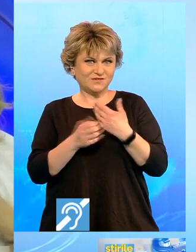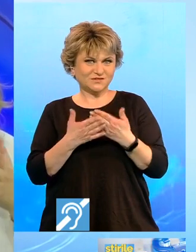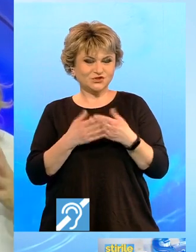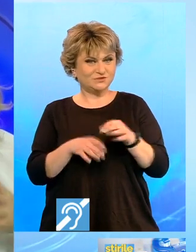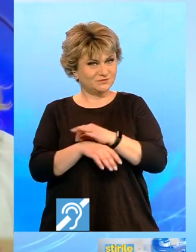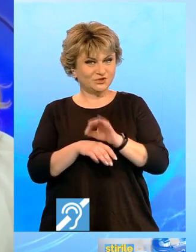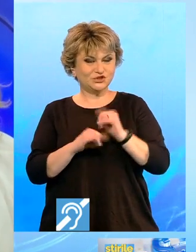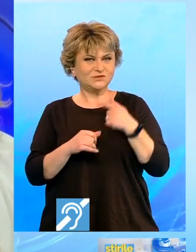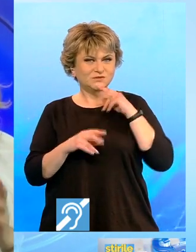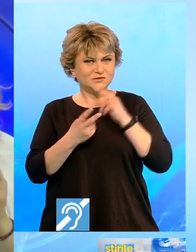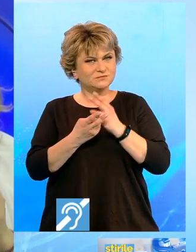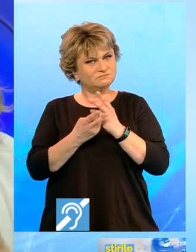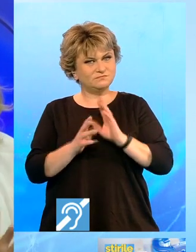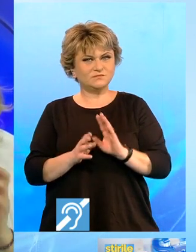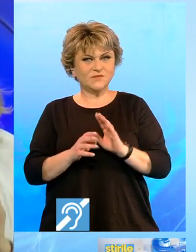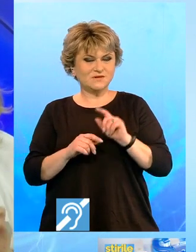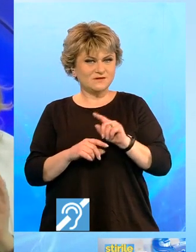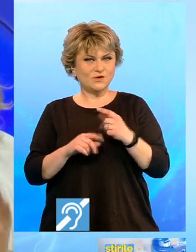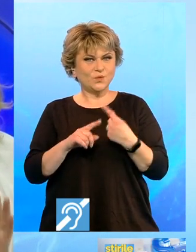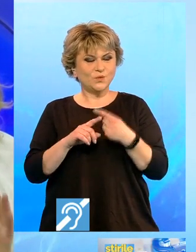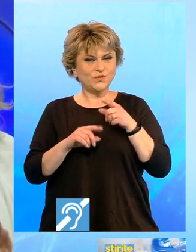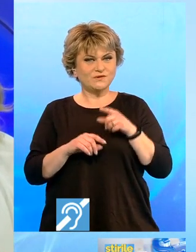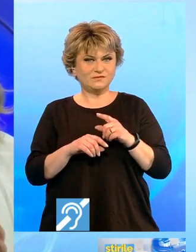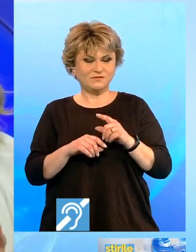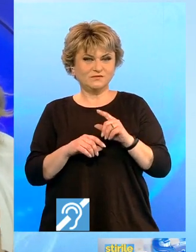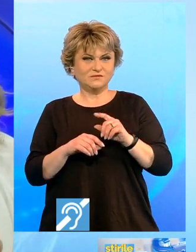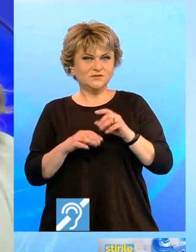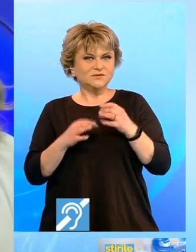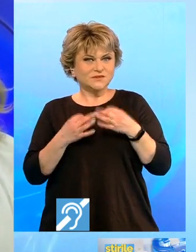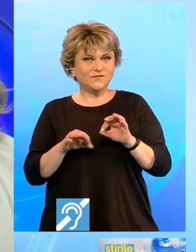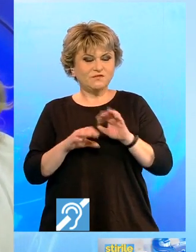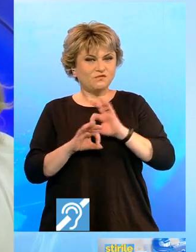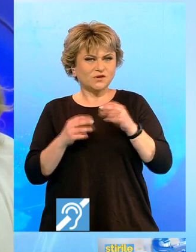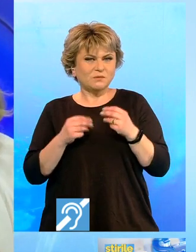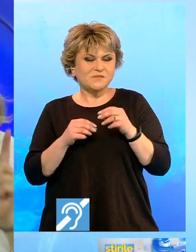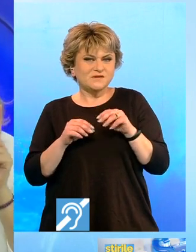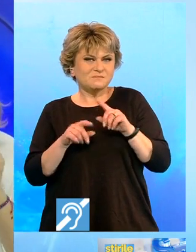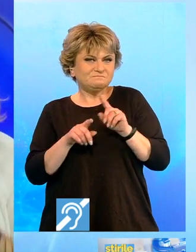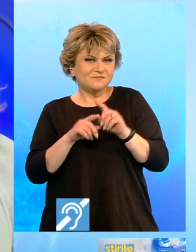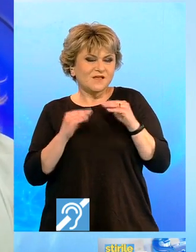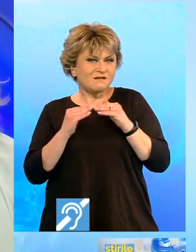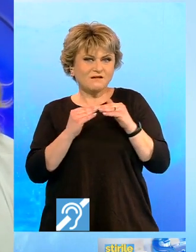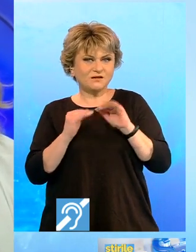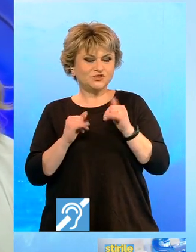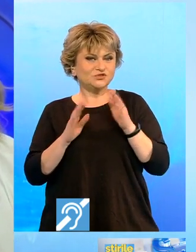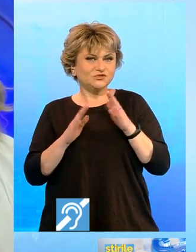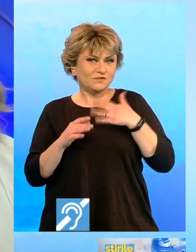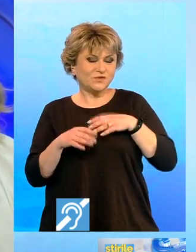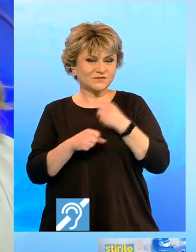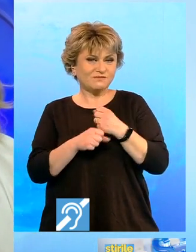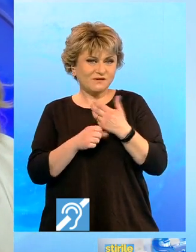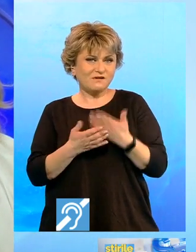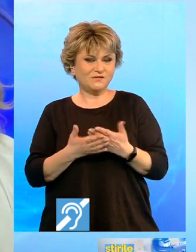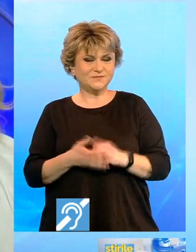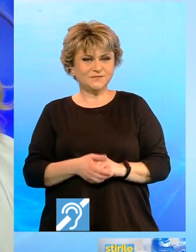proiect și se adaptează ei cu ei, astfel încât să fie foarte bine aliniați cu ce au de gând să facă și încă nu spun.